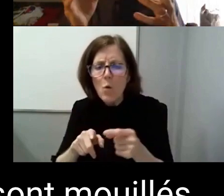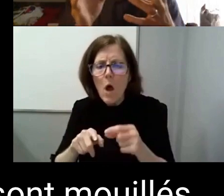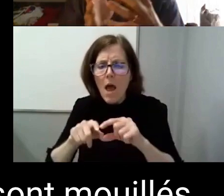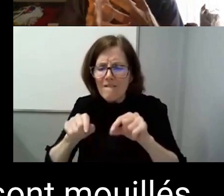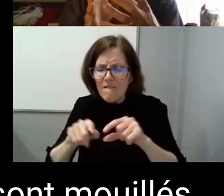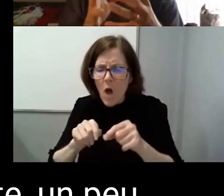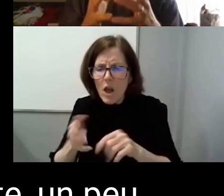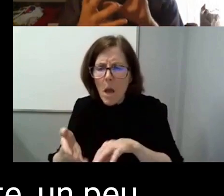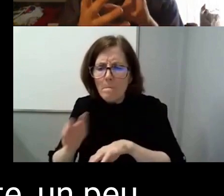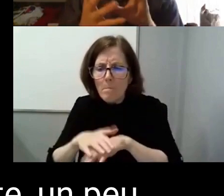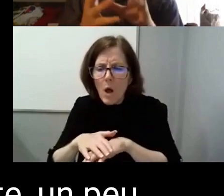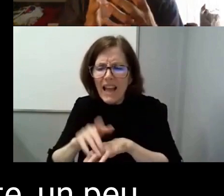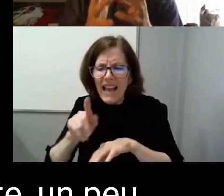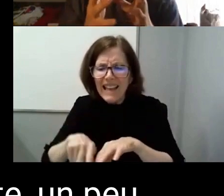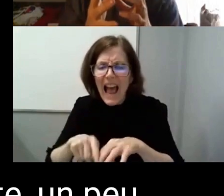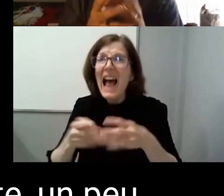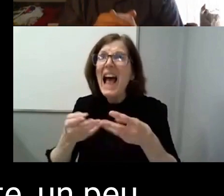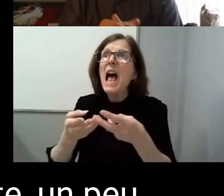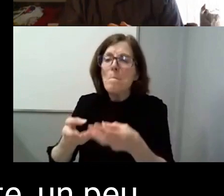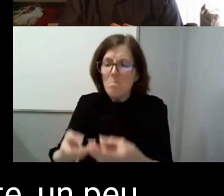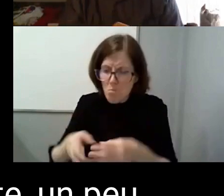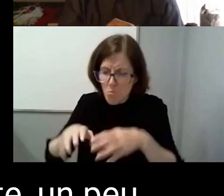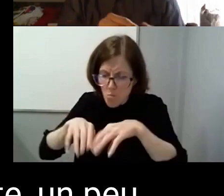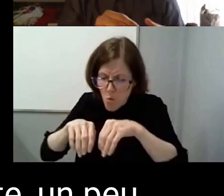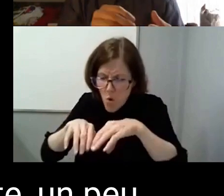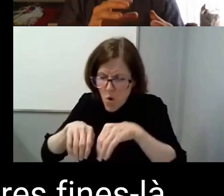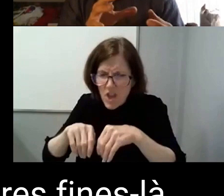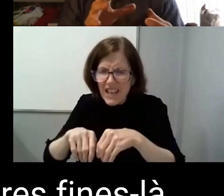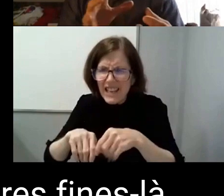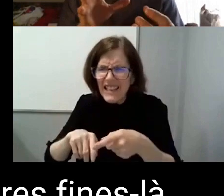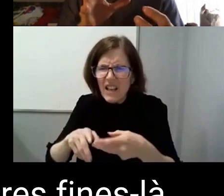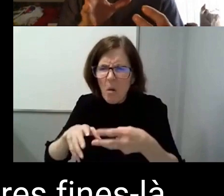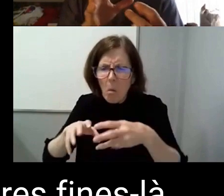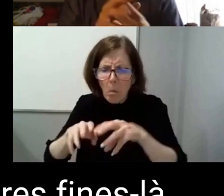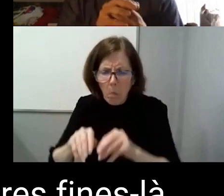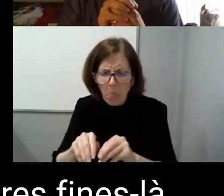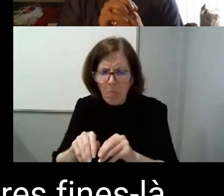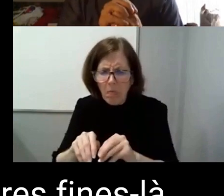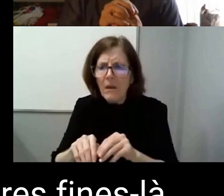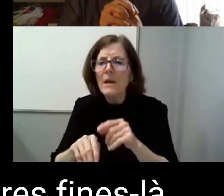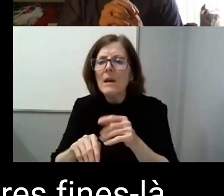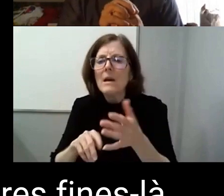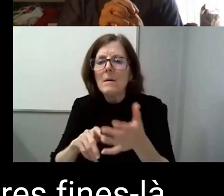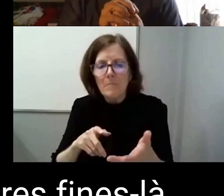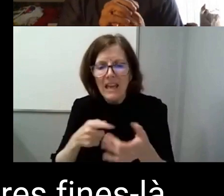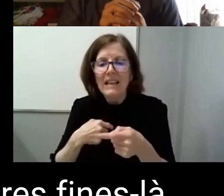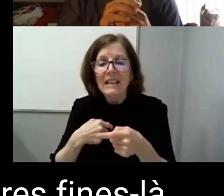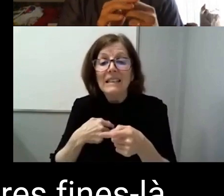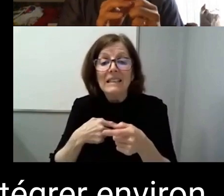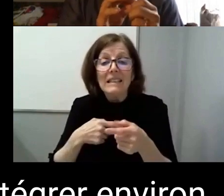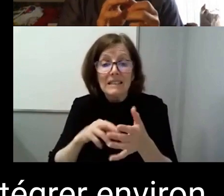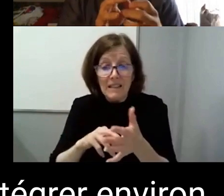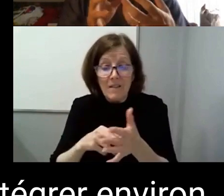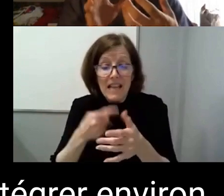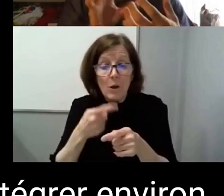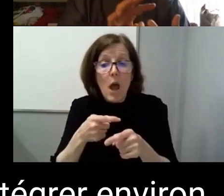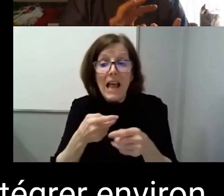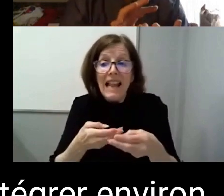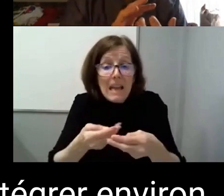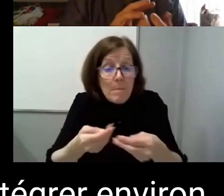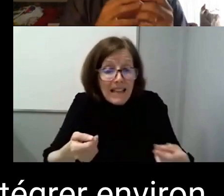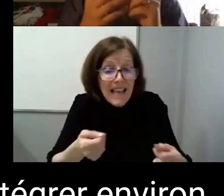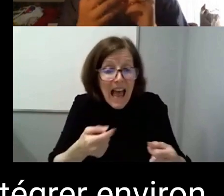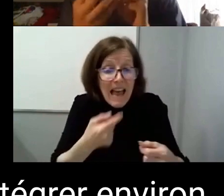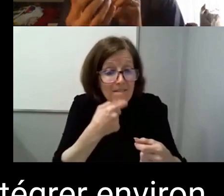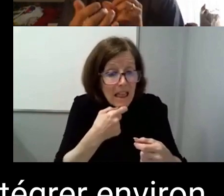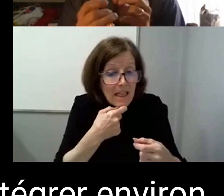sont mouillées, elles se réduisent comme une petite pâte un peu. Puis c'est simplement pour dire ces matières fines-là, si on commence